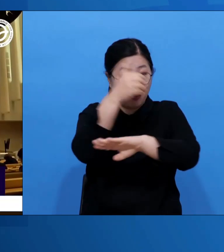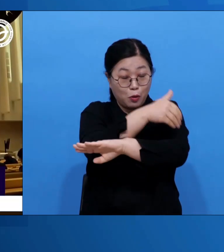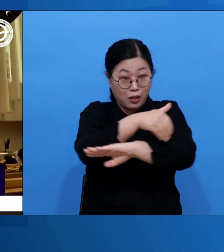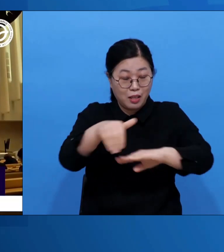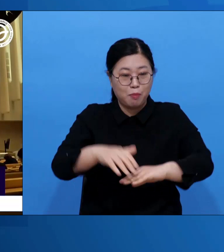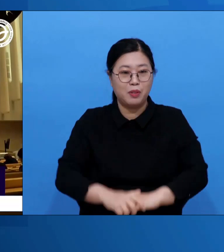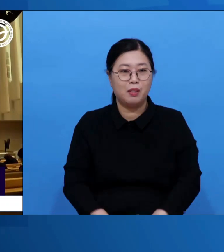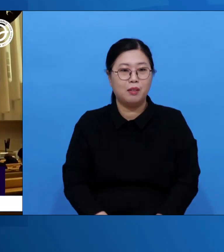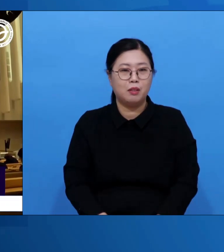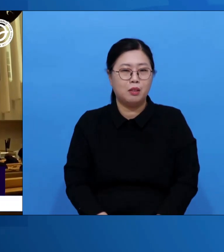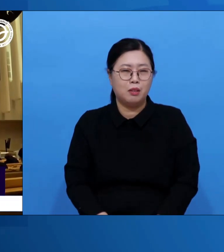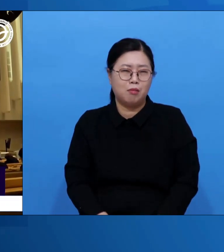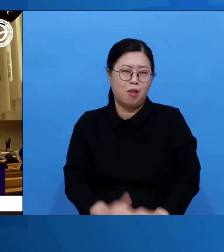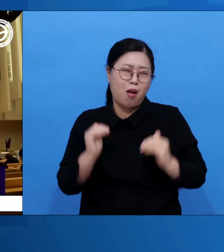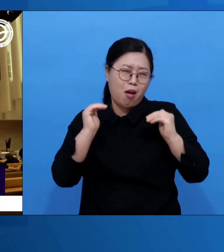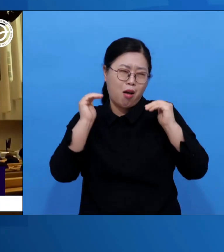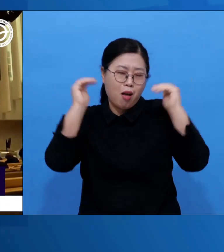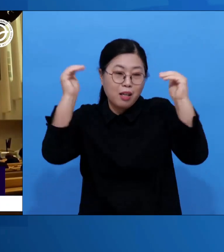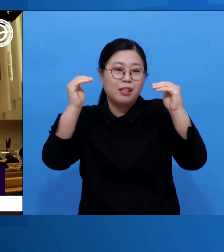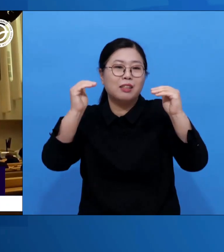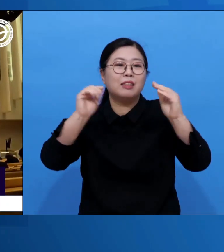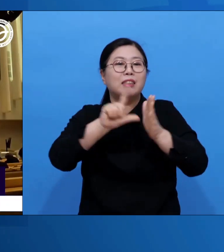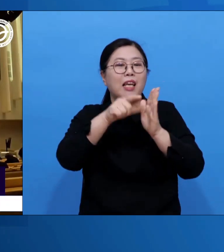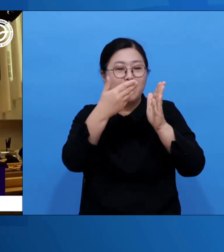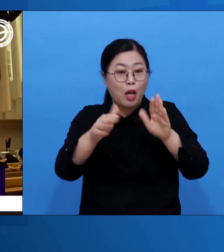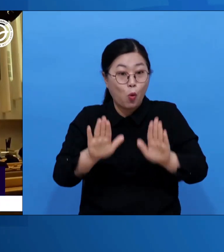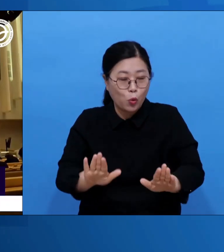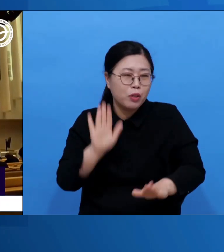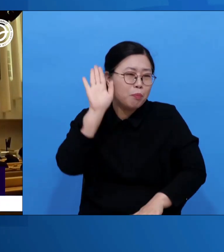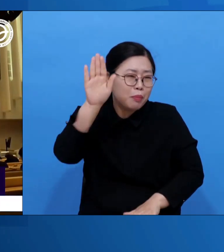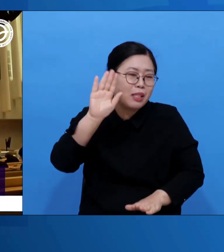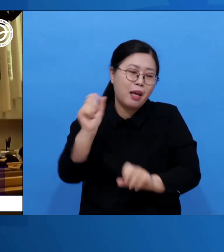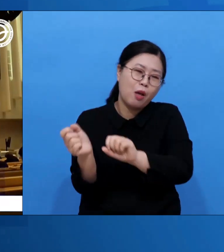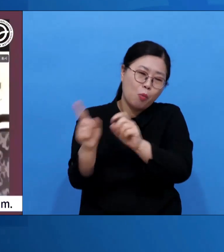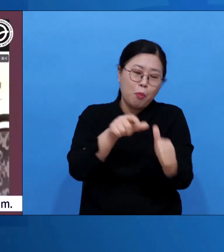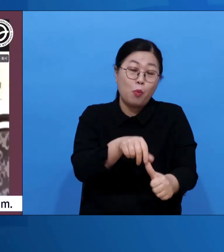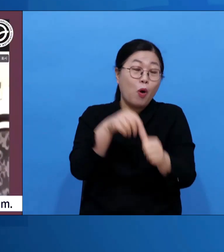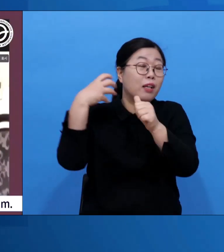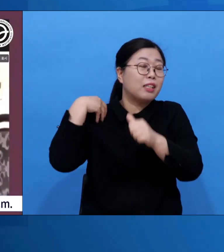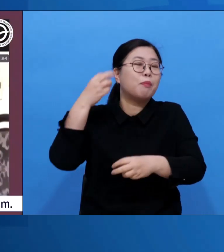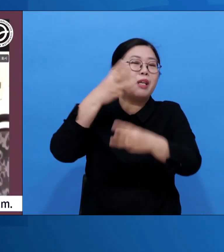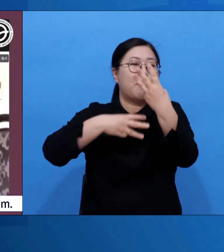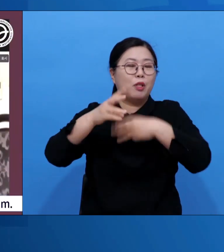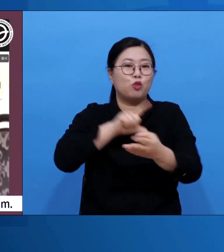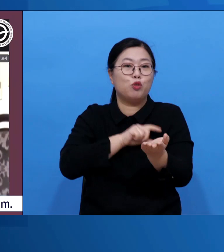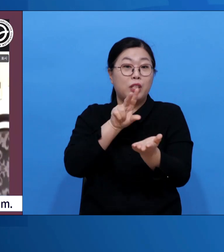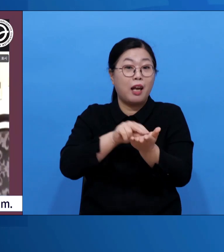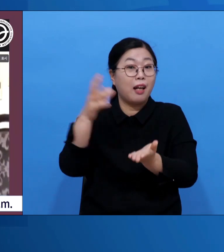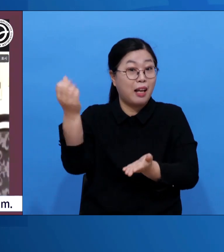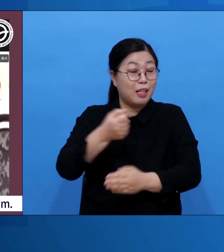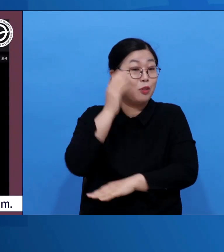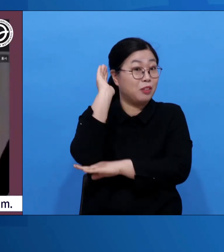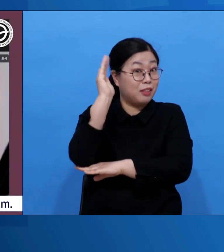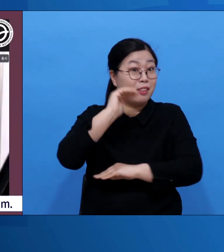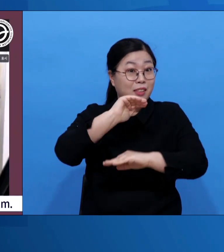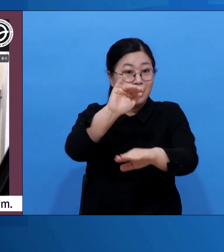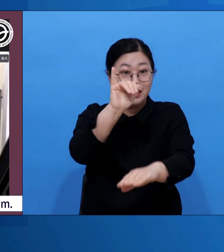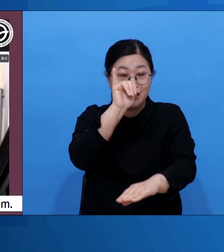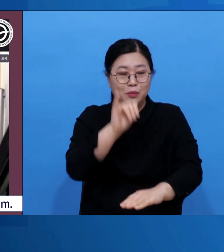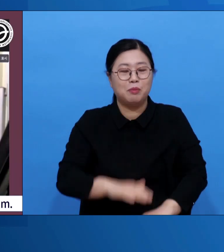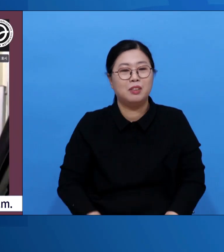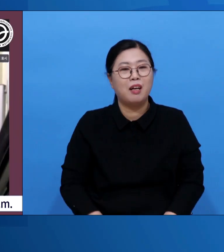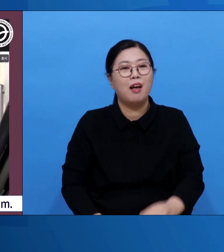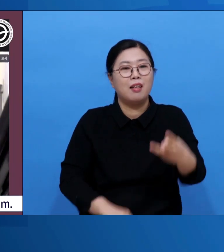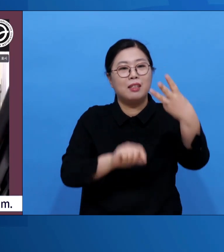기성세대, 오늘 미래를 살리는 렘넌트란 주제로 열리는 이번 대회는 렘넌트 대회 1강이 29일 오전